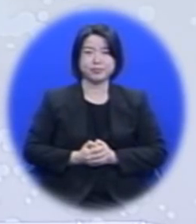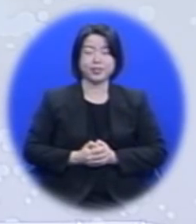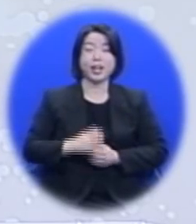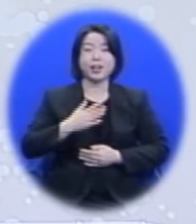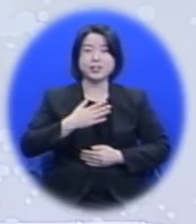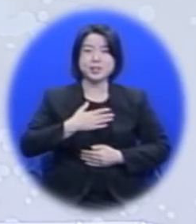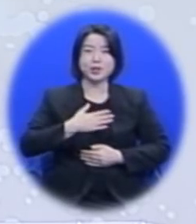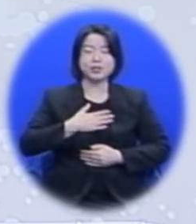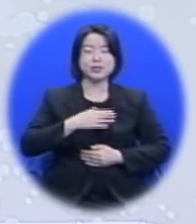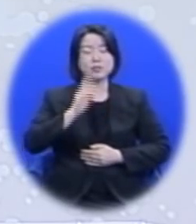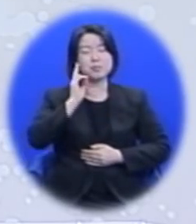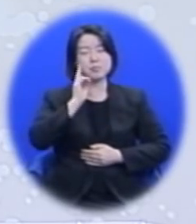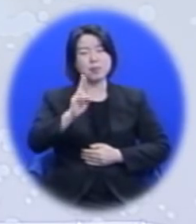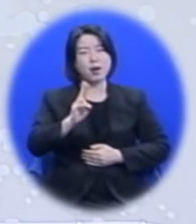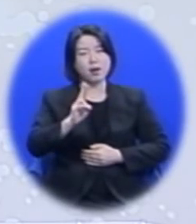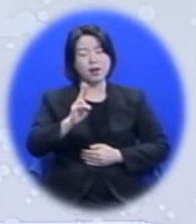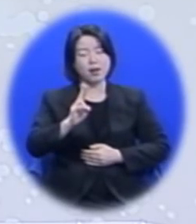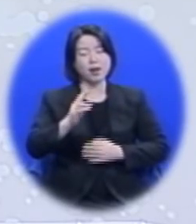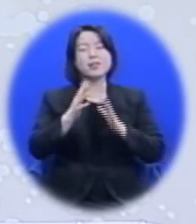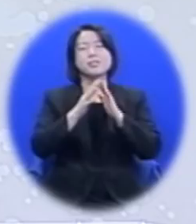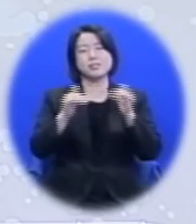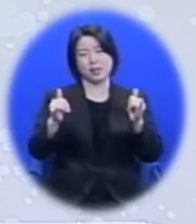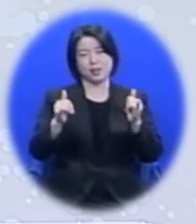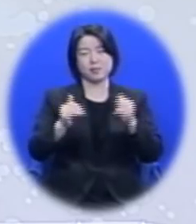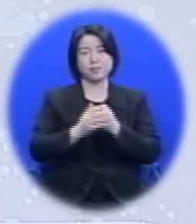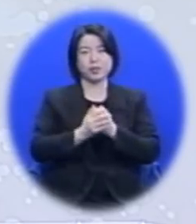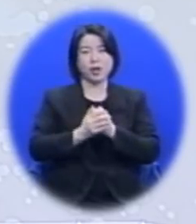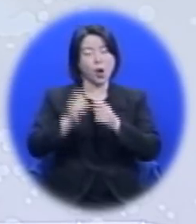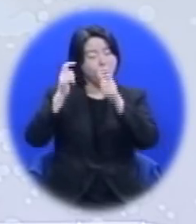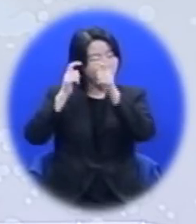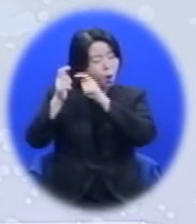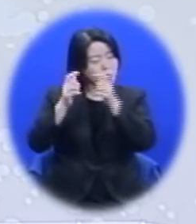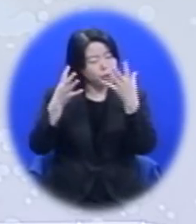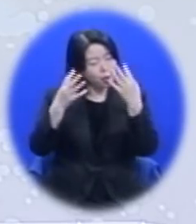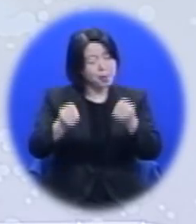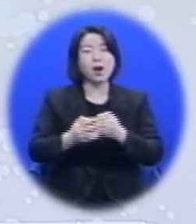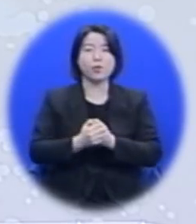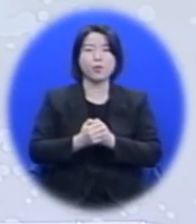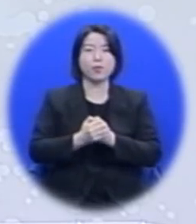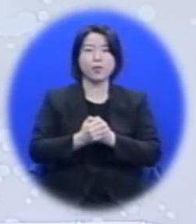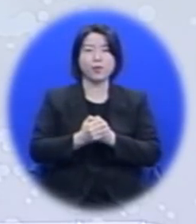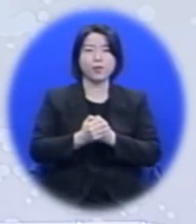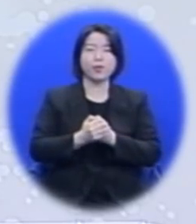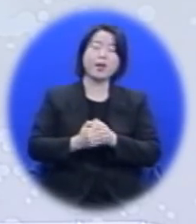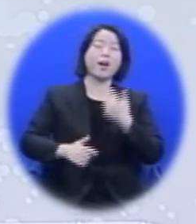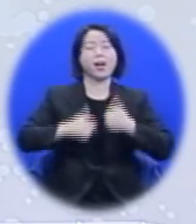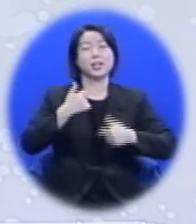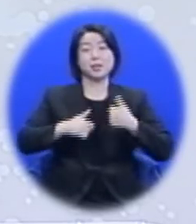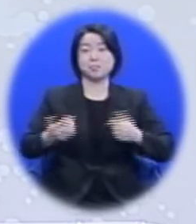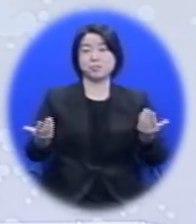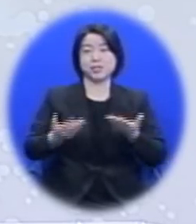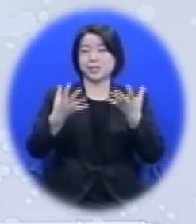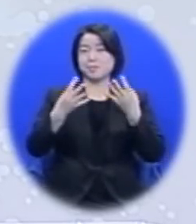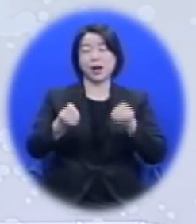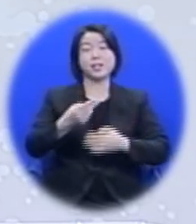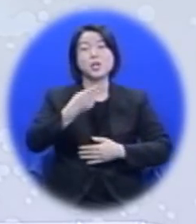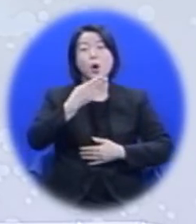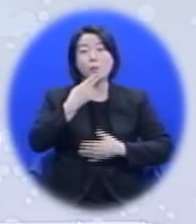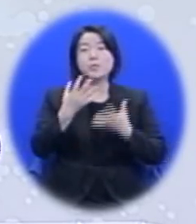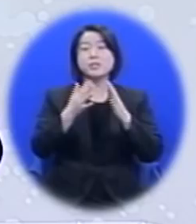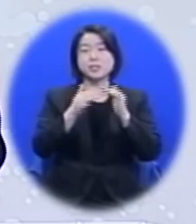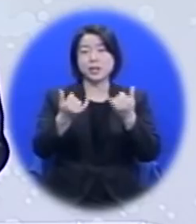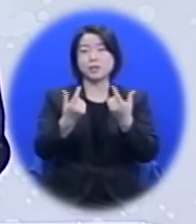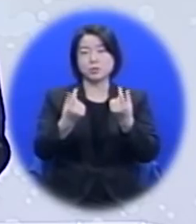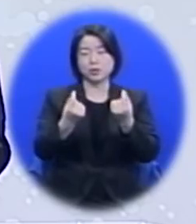저는 상당히 심각한 유형의 사람입니다. 고민도 많고 참 기쁠 일이 별로 없는 그런